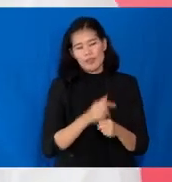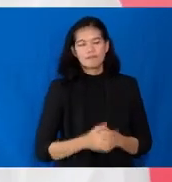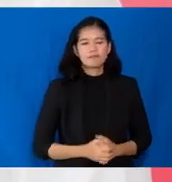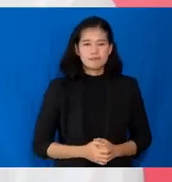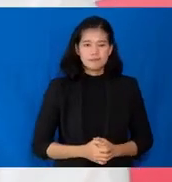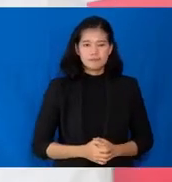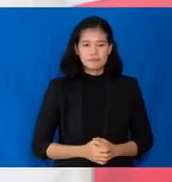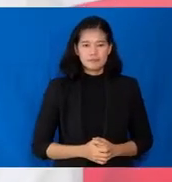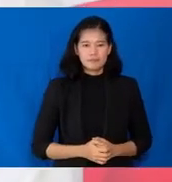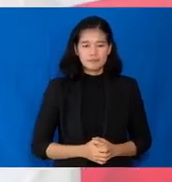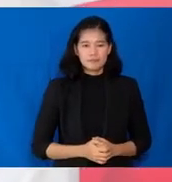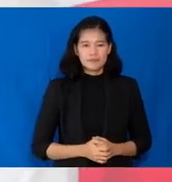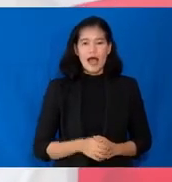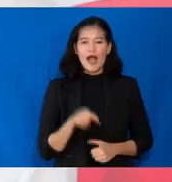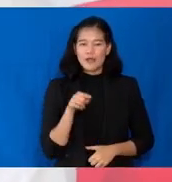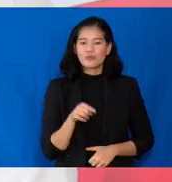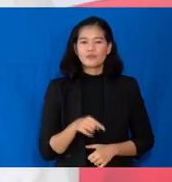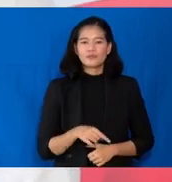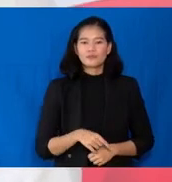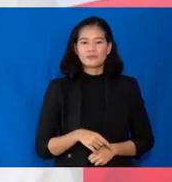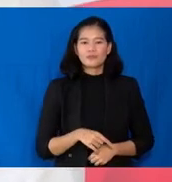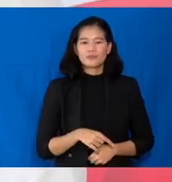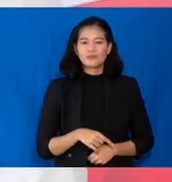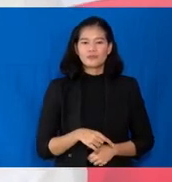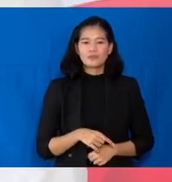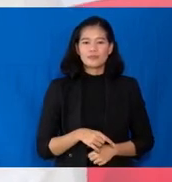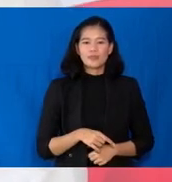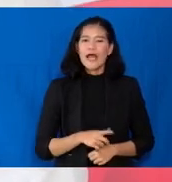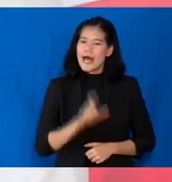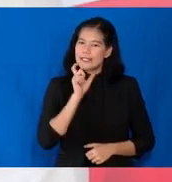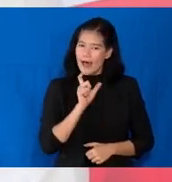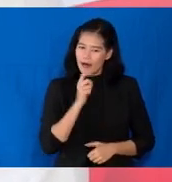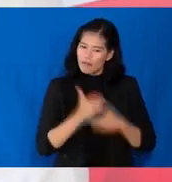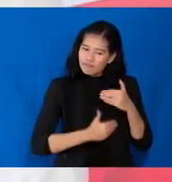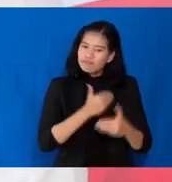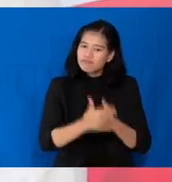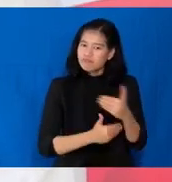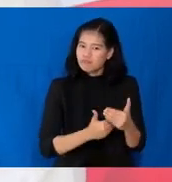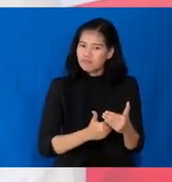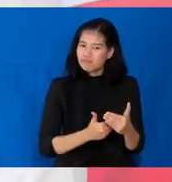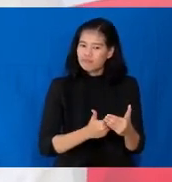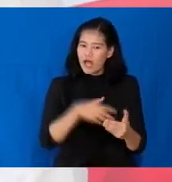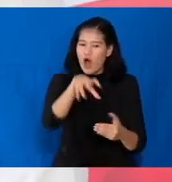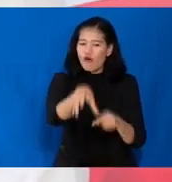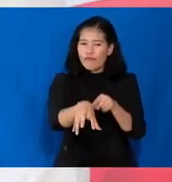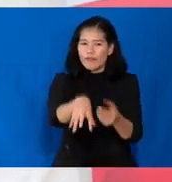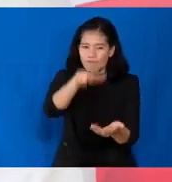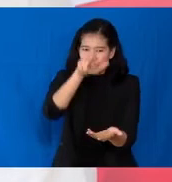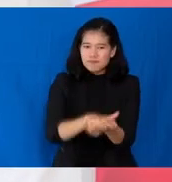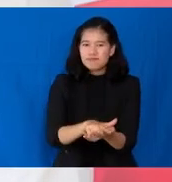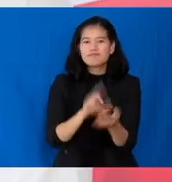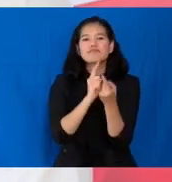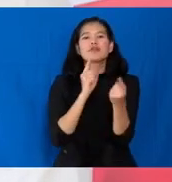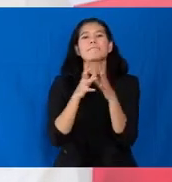ini Jadi itulah eh mekanisme Bagaimana suatu daerah atau wilayah